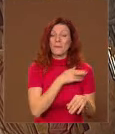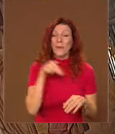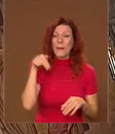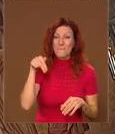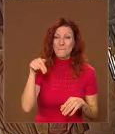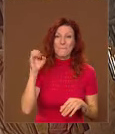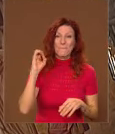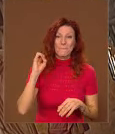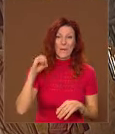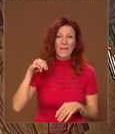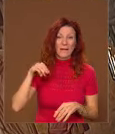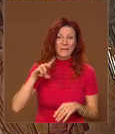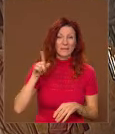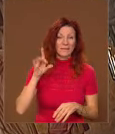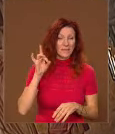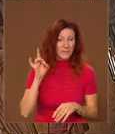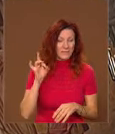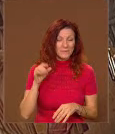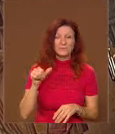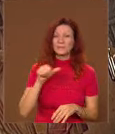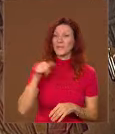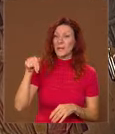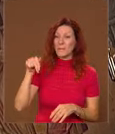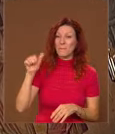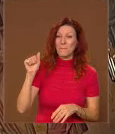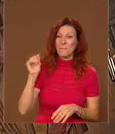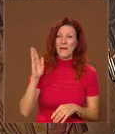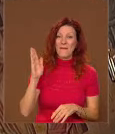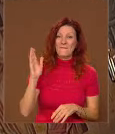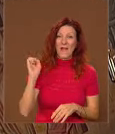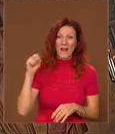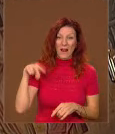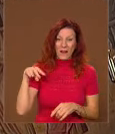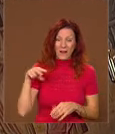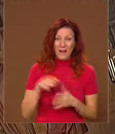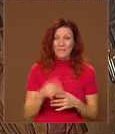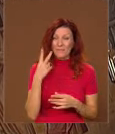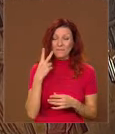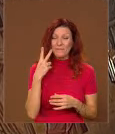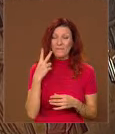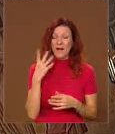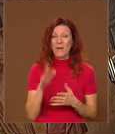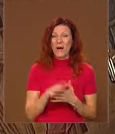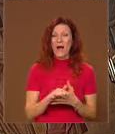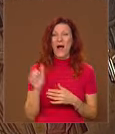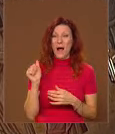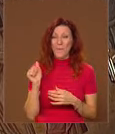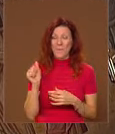с присъстващите ангели, които съучастват в Светата Божествена